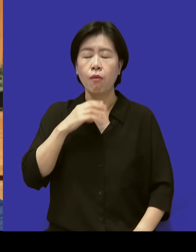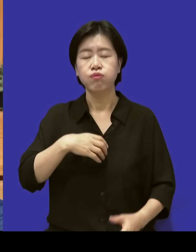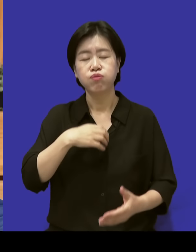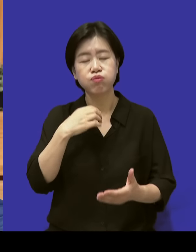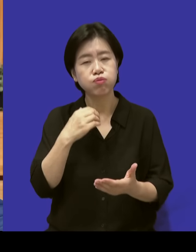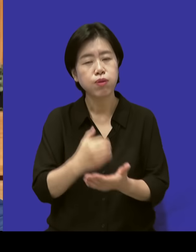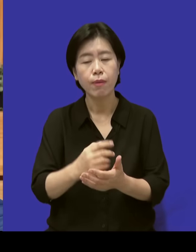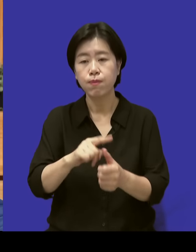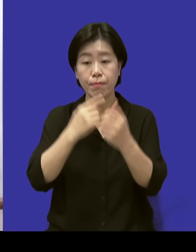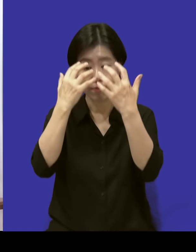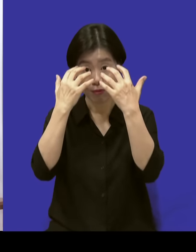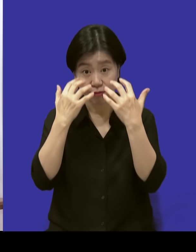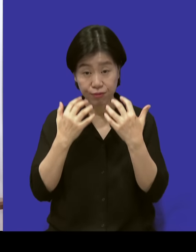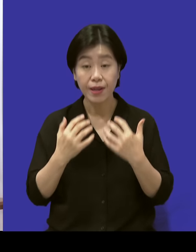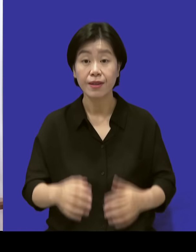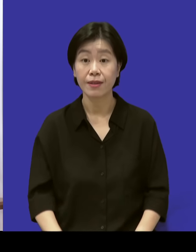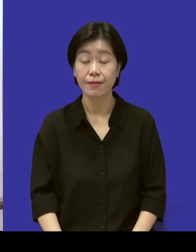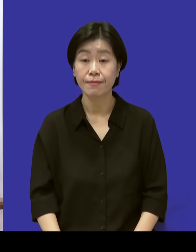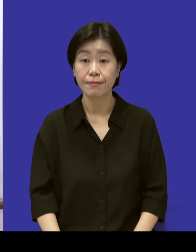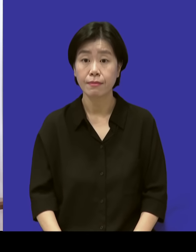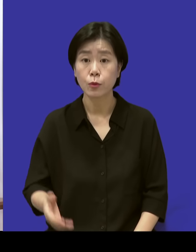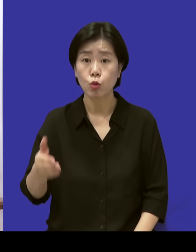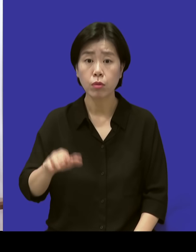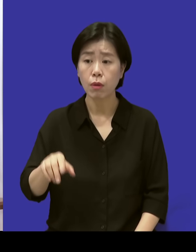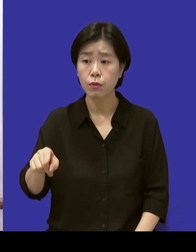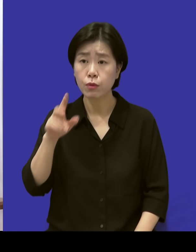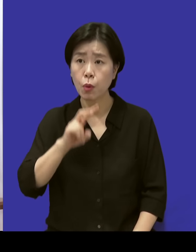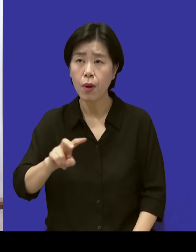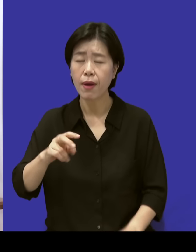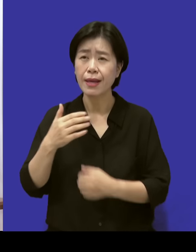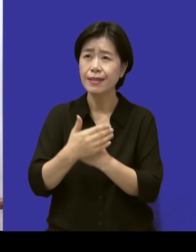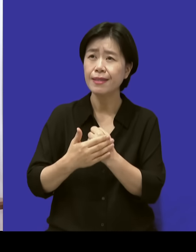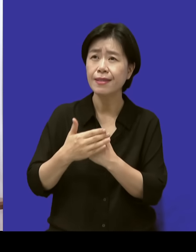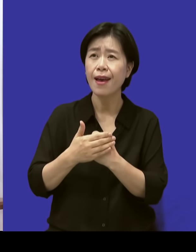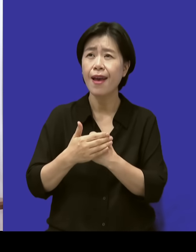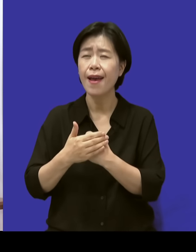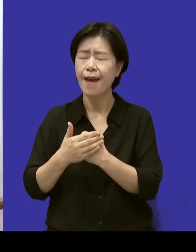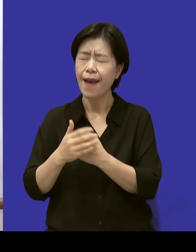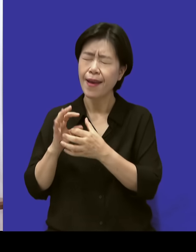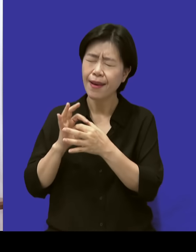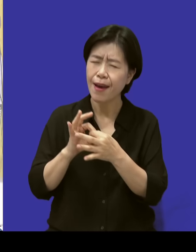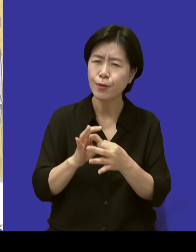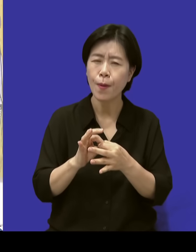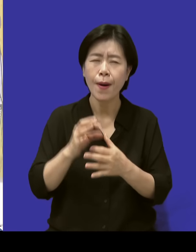막. 근데 내려서 또 계속 그 은혜를 계속 가져가고 싶은 거예요. 네.